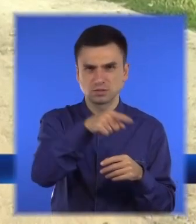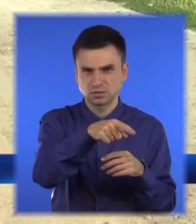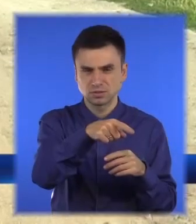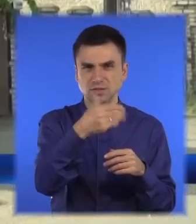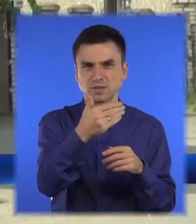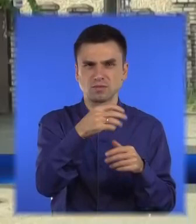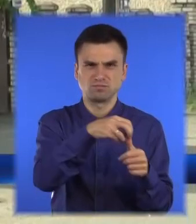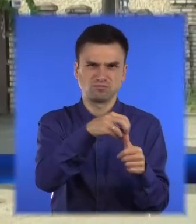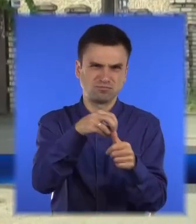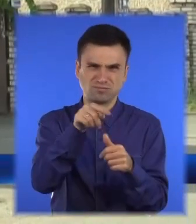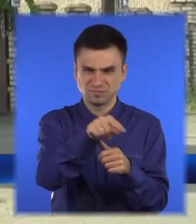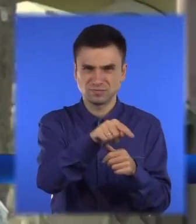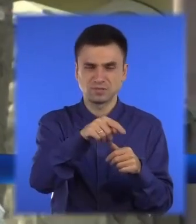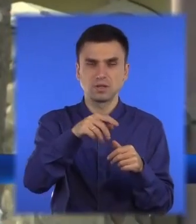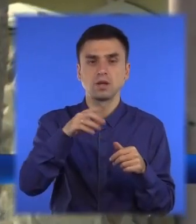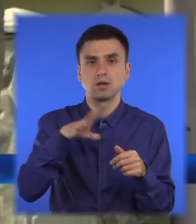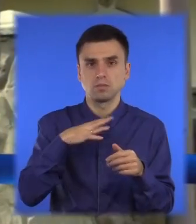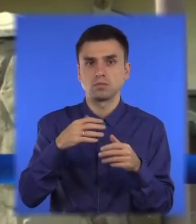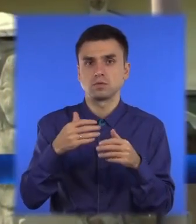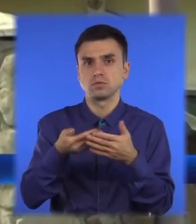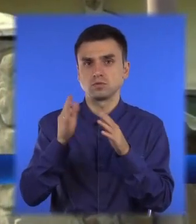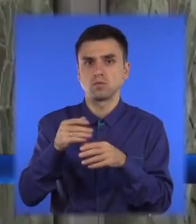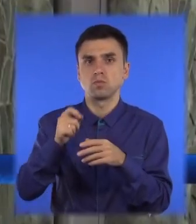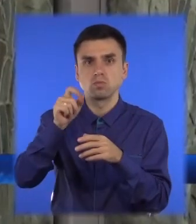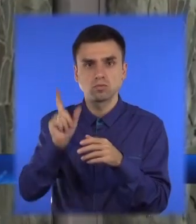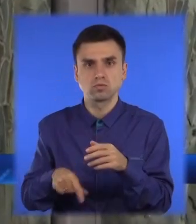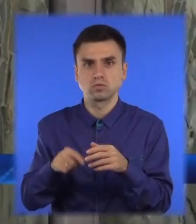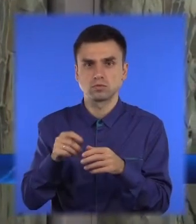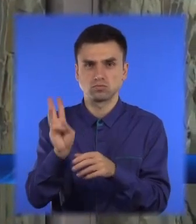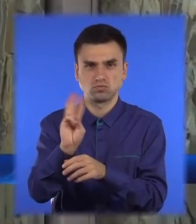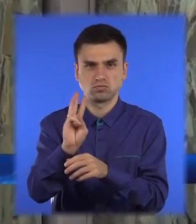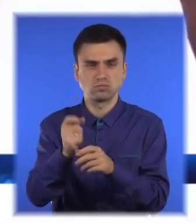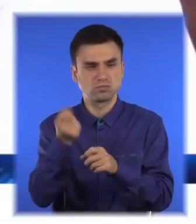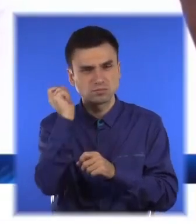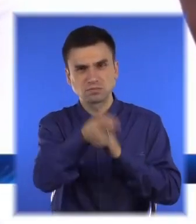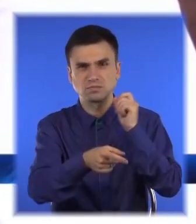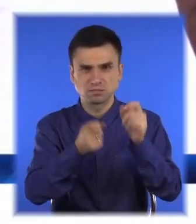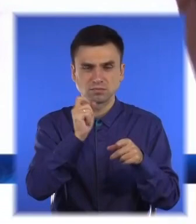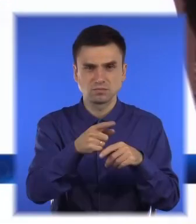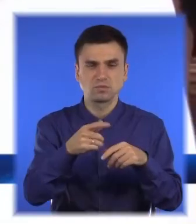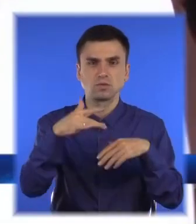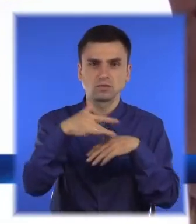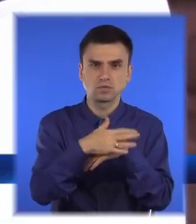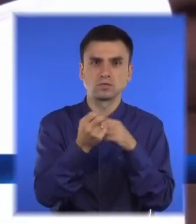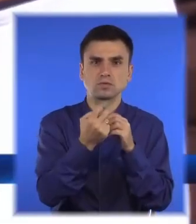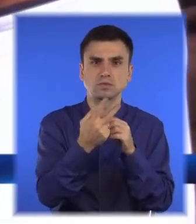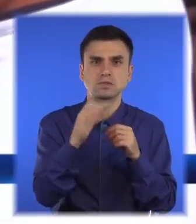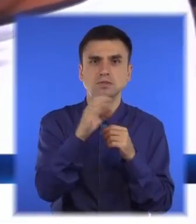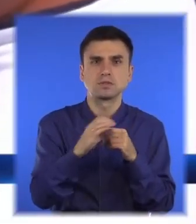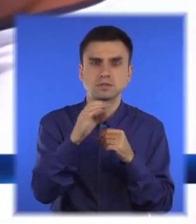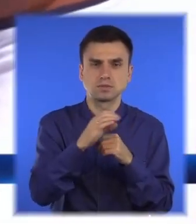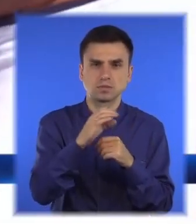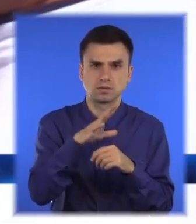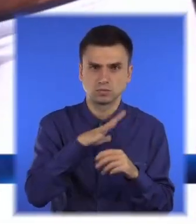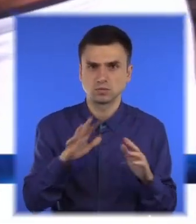ніч проти 13 вересня у центральному міському районі. Напади відбулись на вулицях Вершиніна та Шевченко. Один з коктейлів